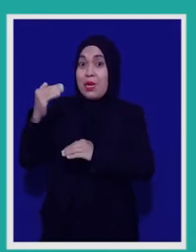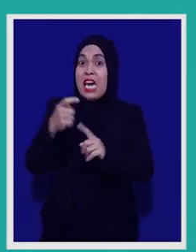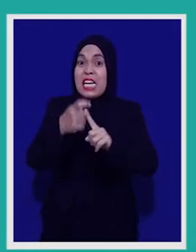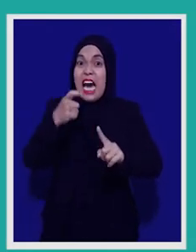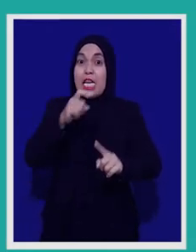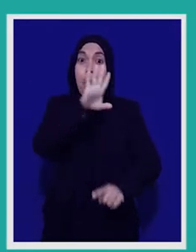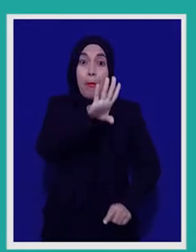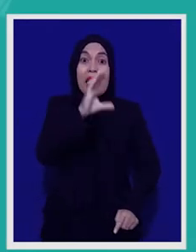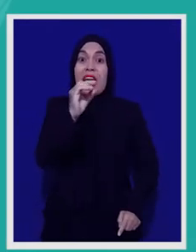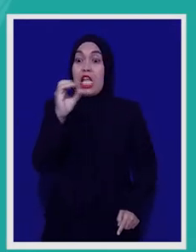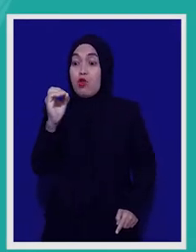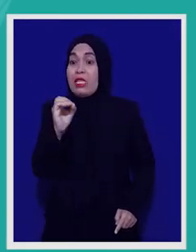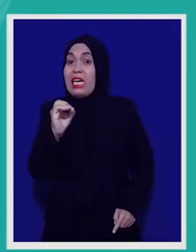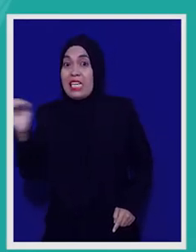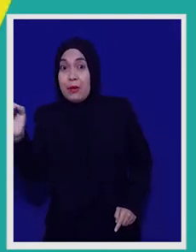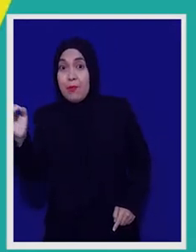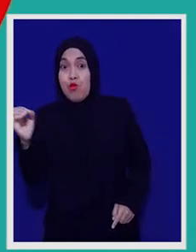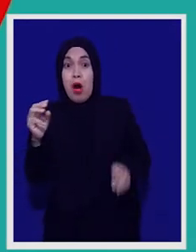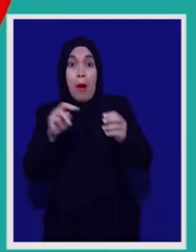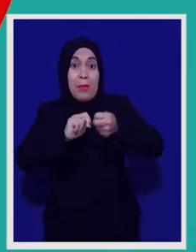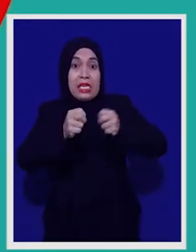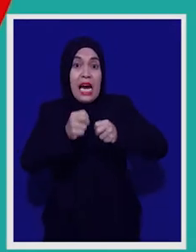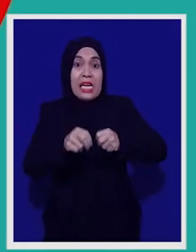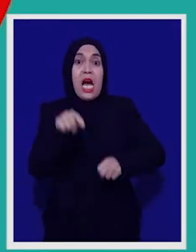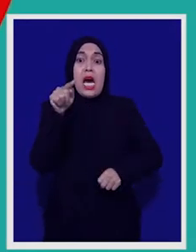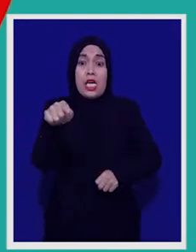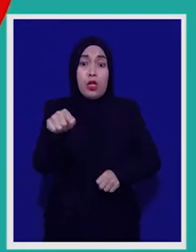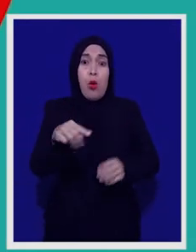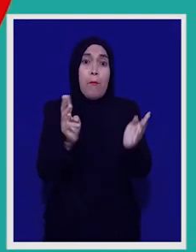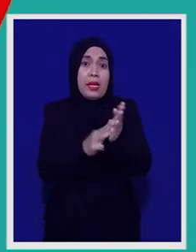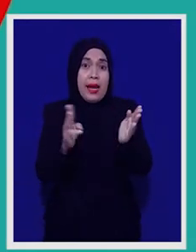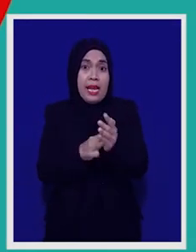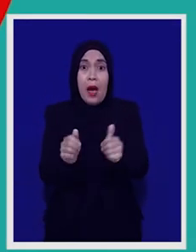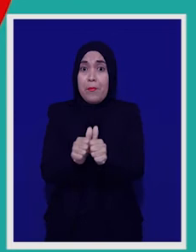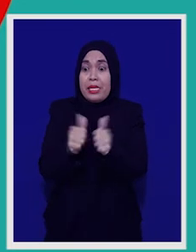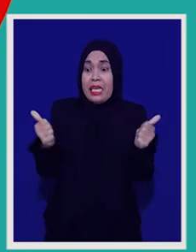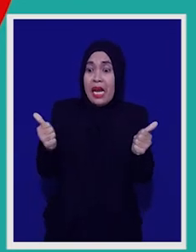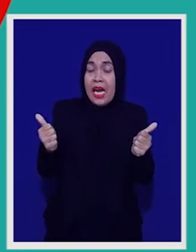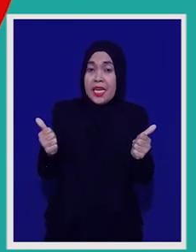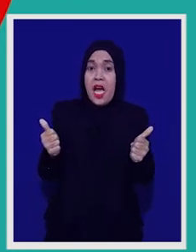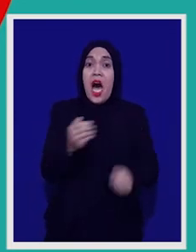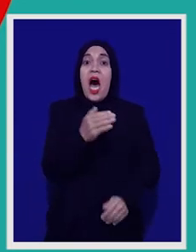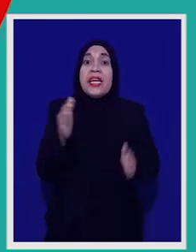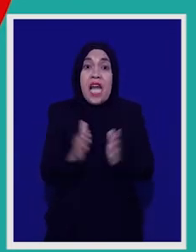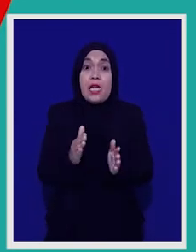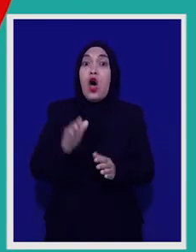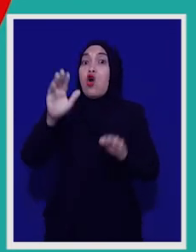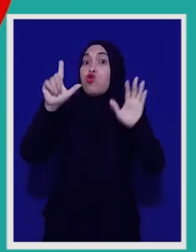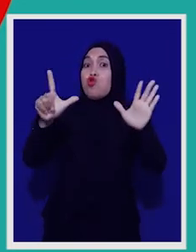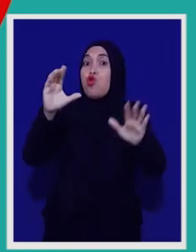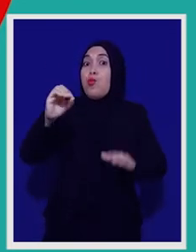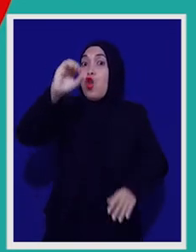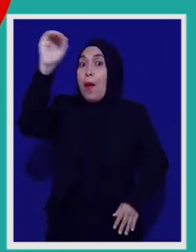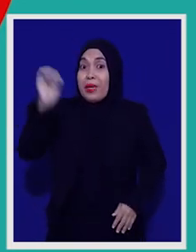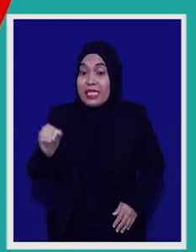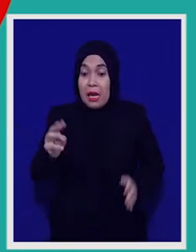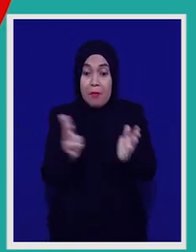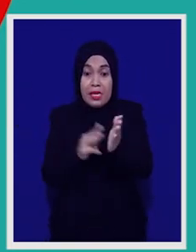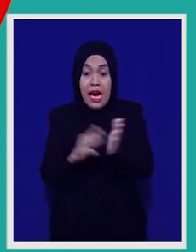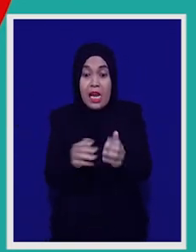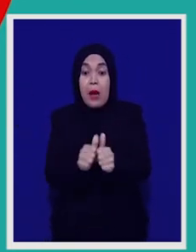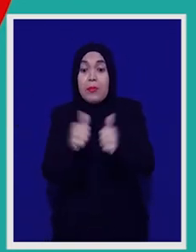Lebih dari 400 ribu perkara merupakan perkara perceraian, dan 70% perkara perceraian